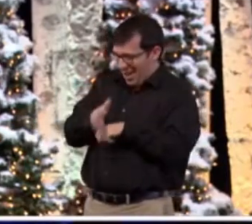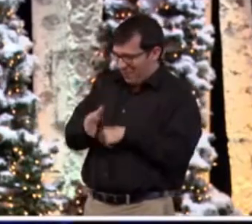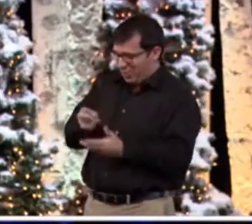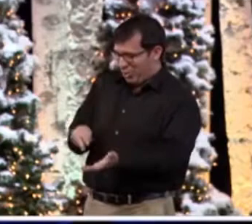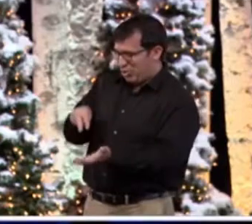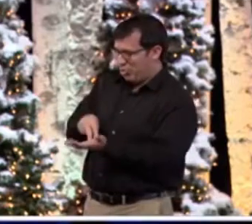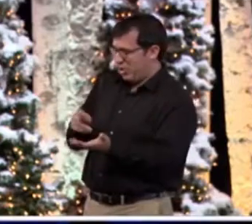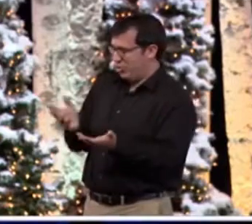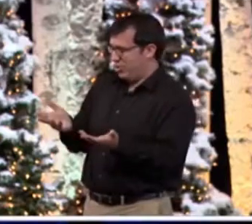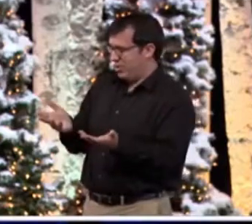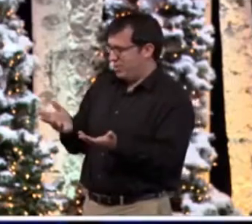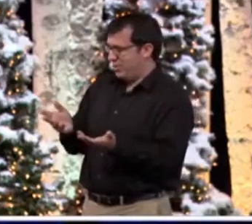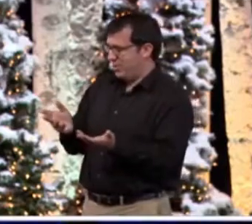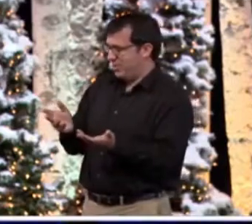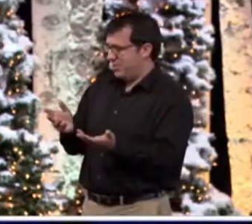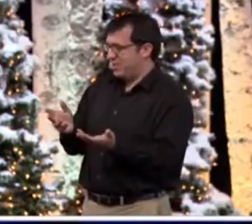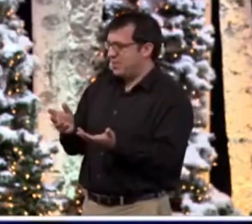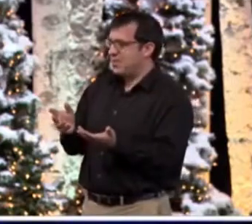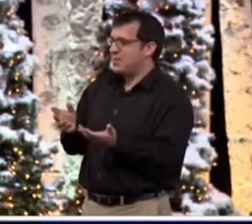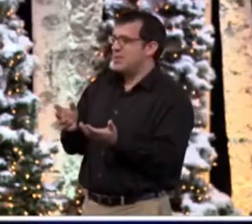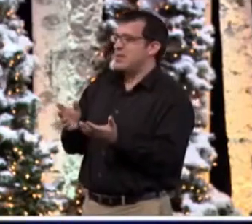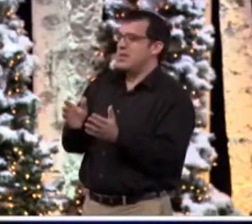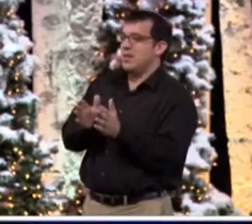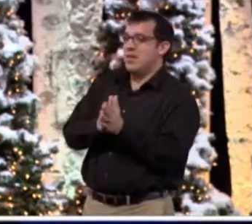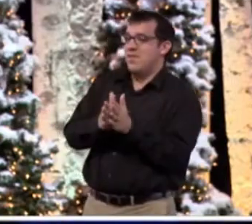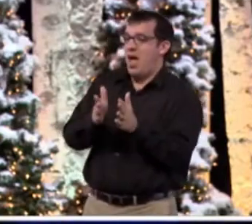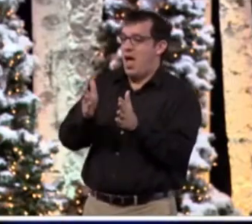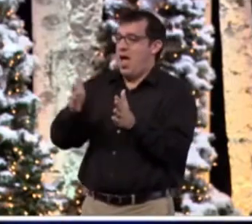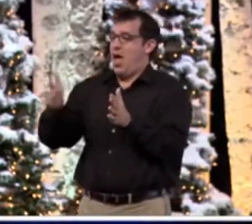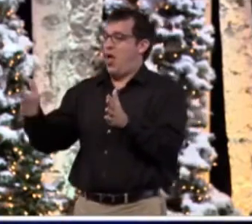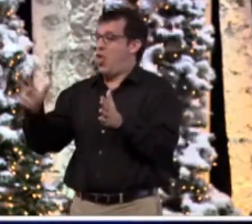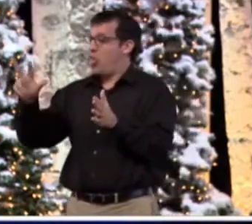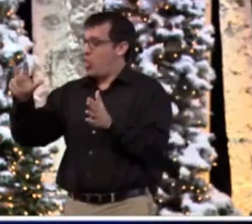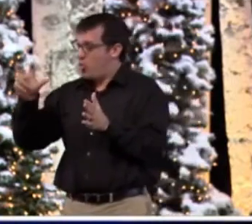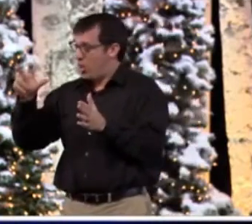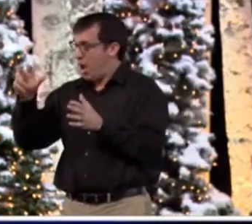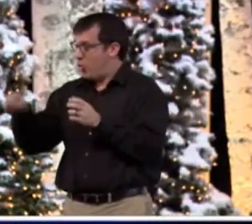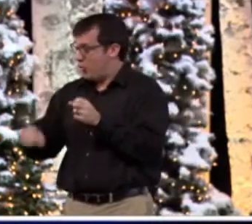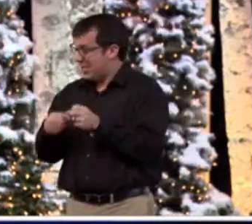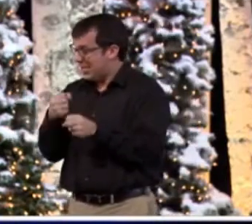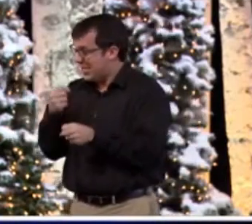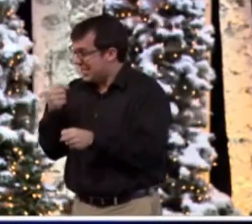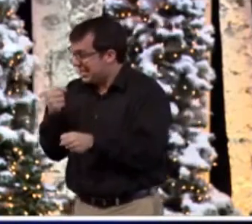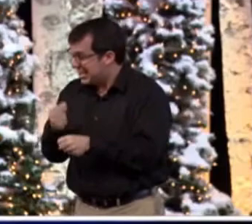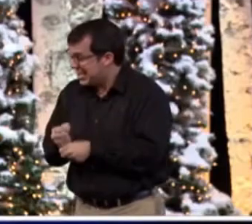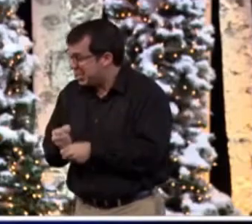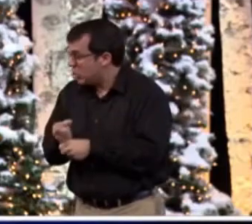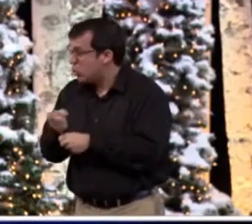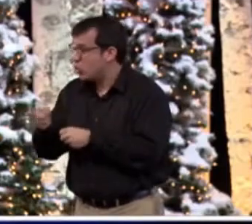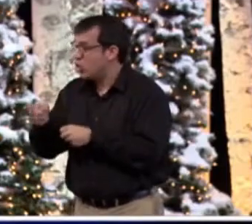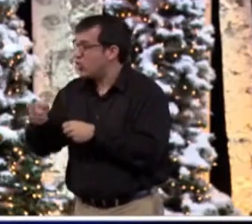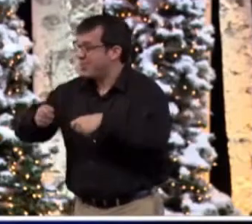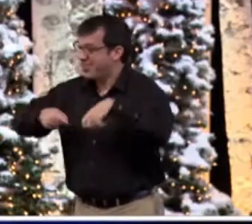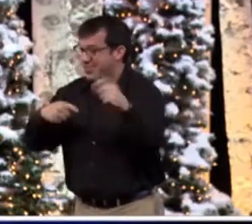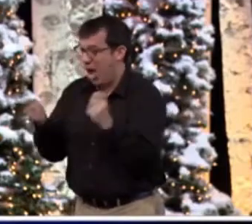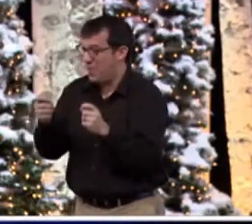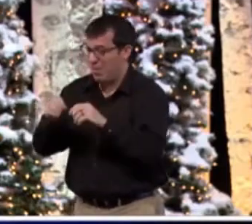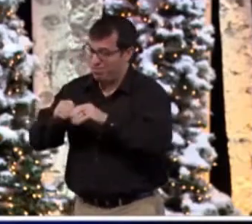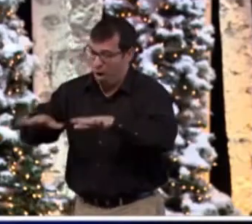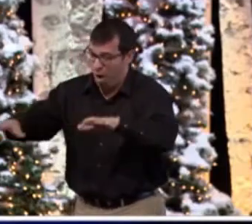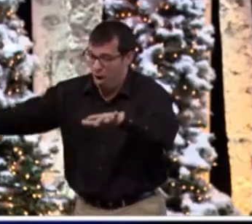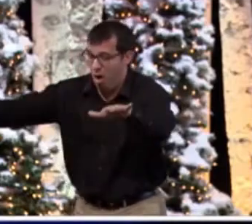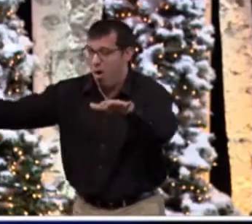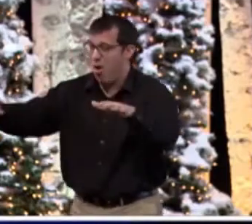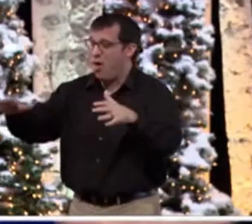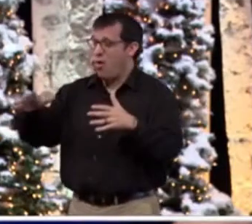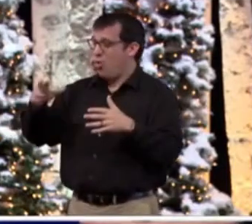र 300 क्रिस्टियन विश्वासले रोमी साम्राज्यमा नै अधिपत्य जमायो र रोमका कैसर